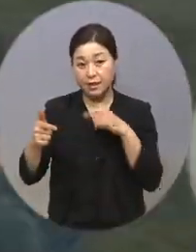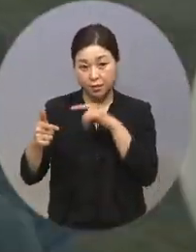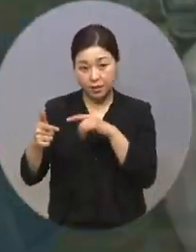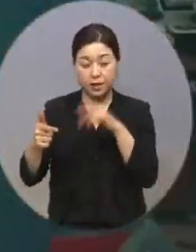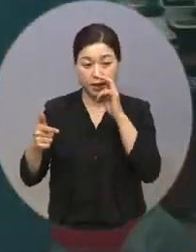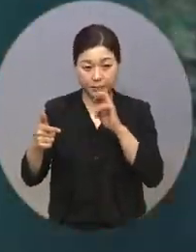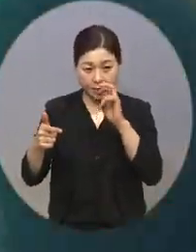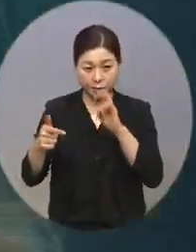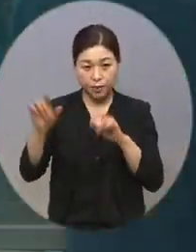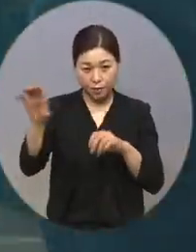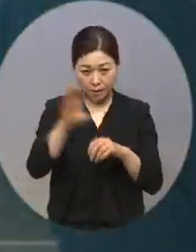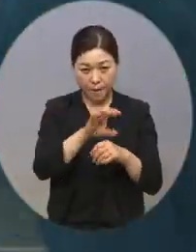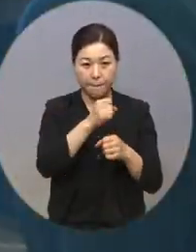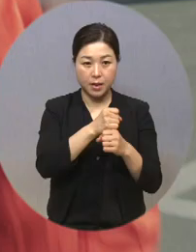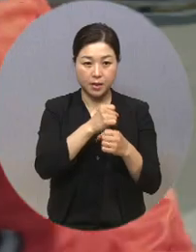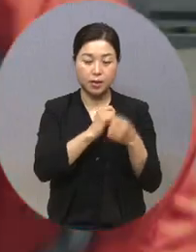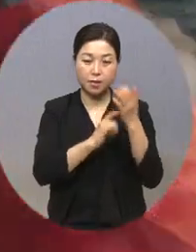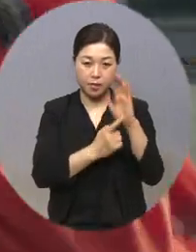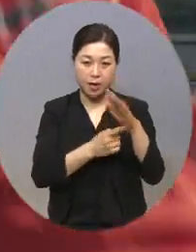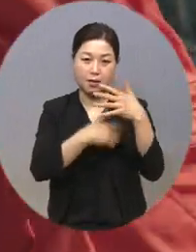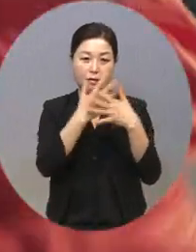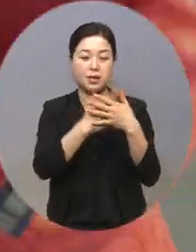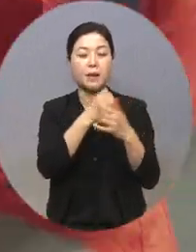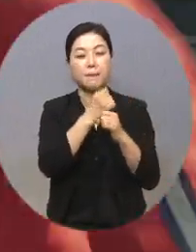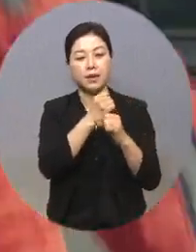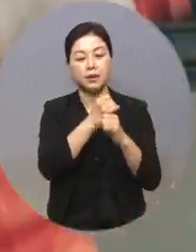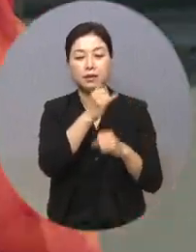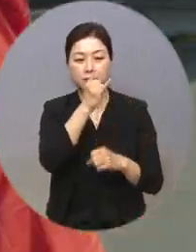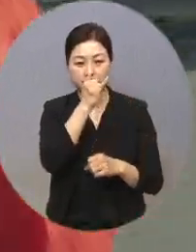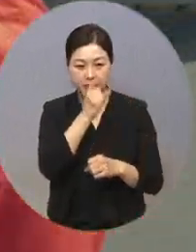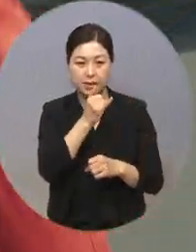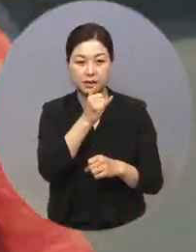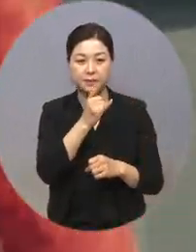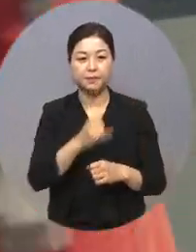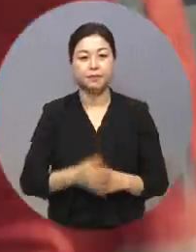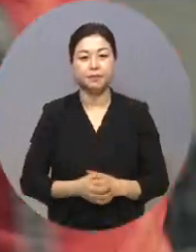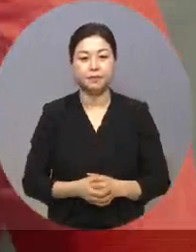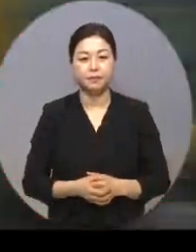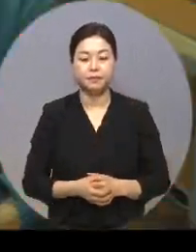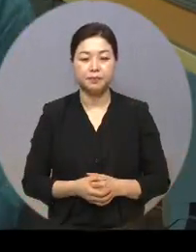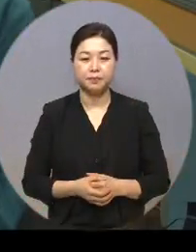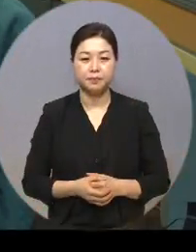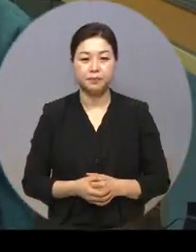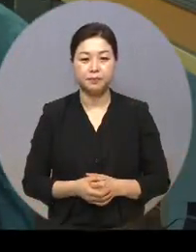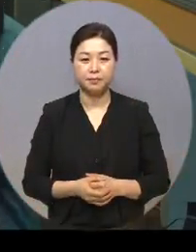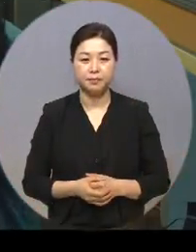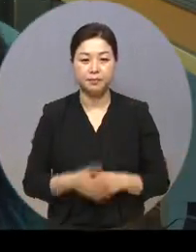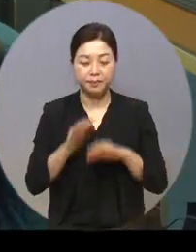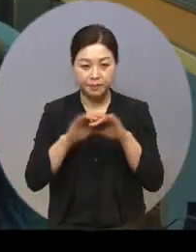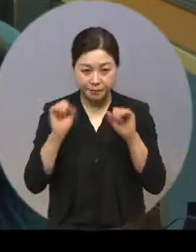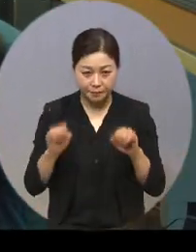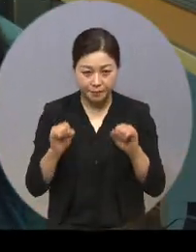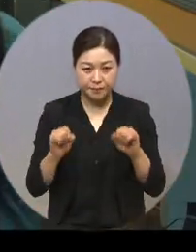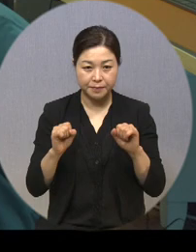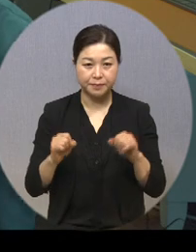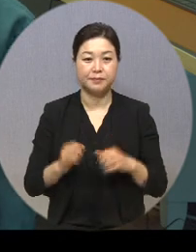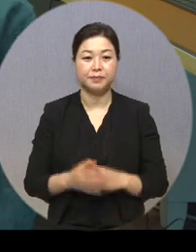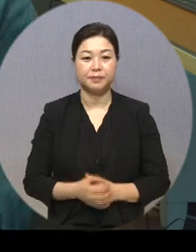발현될 수 있도록 현장을 화면 안에 담아내는 그런 프로그램이라고 생각하시면 될 것 같습니다. 안녕하십니까.